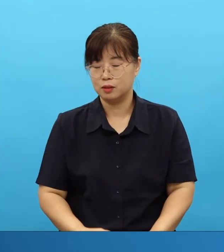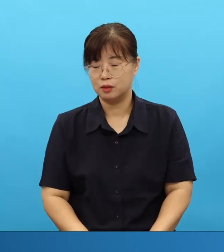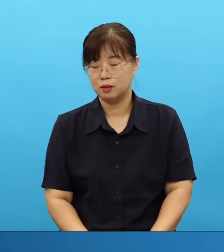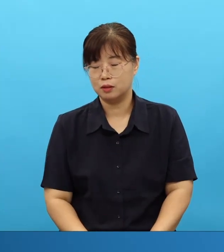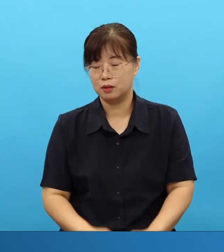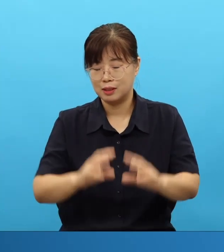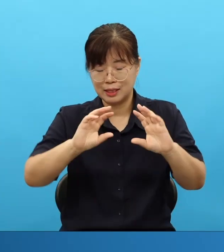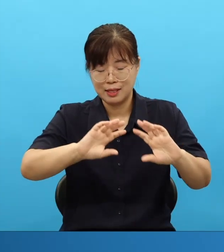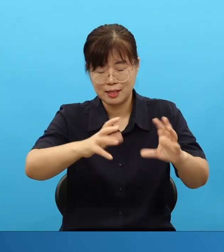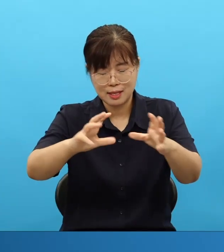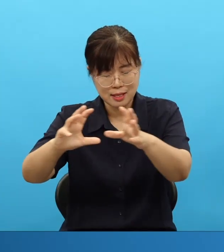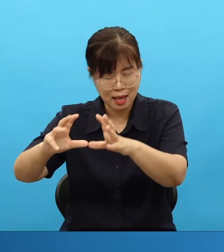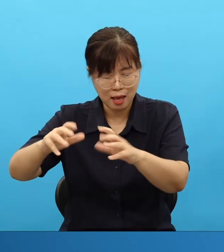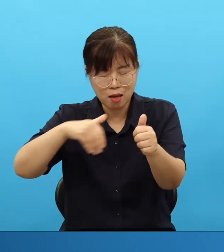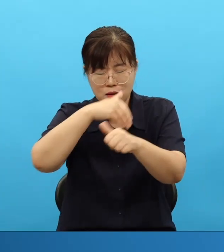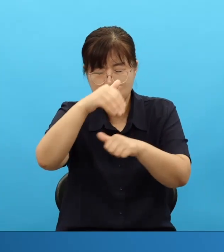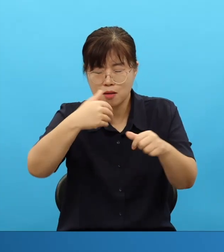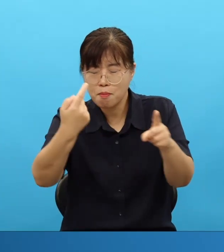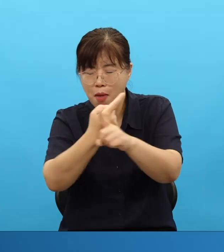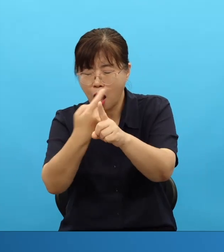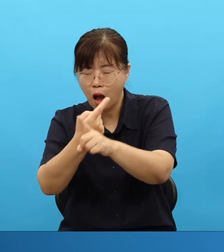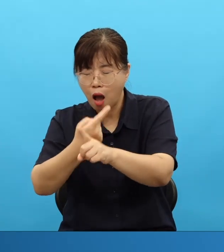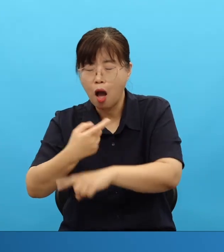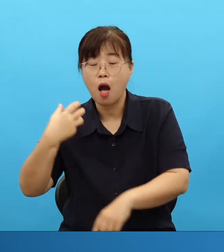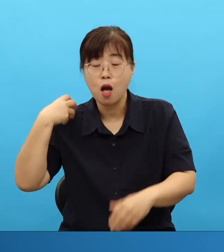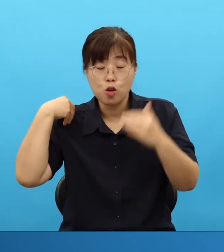세계 흐름 바꿀 전도